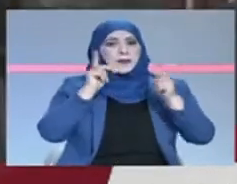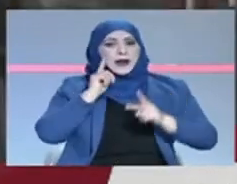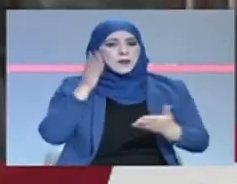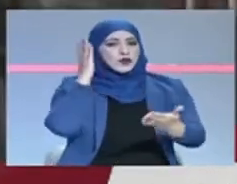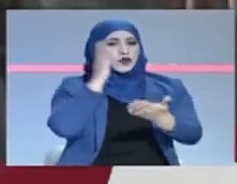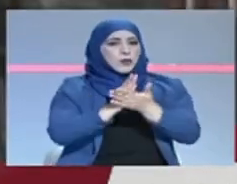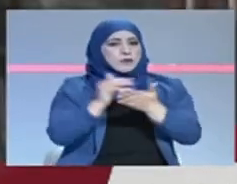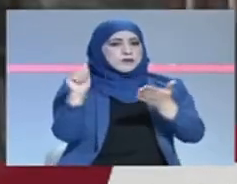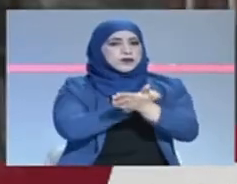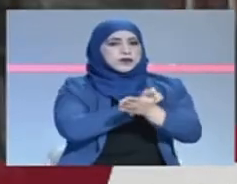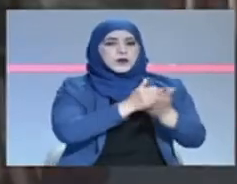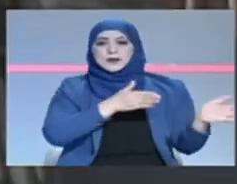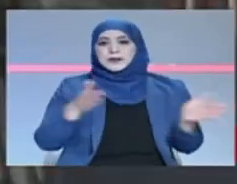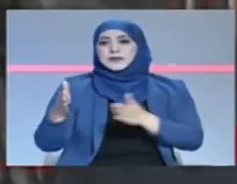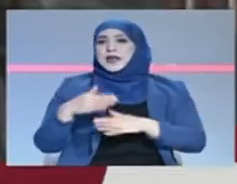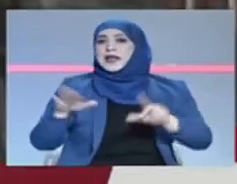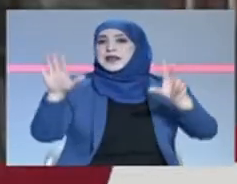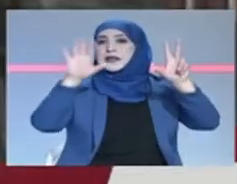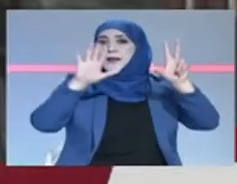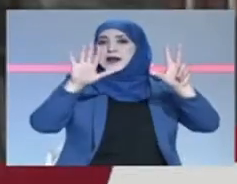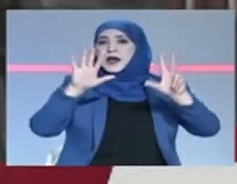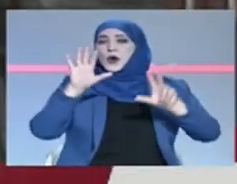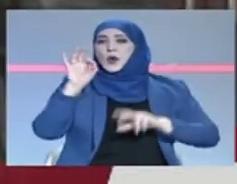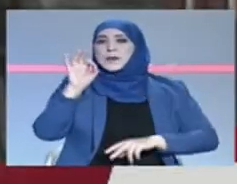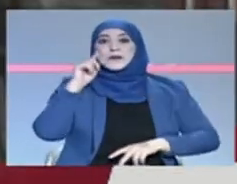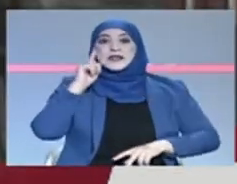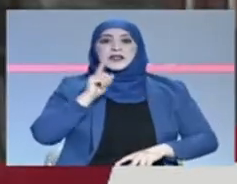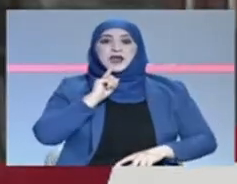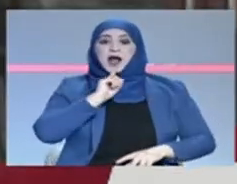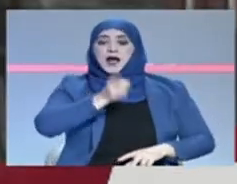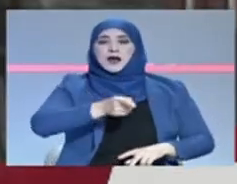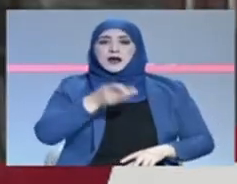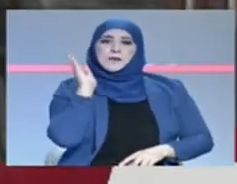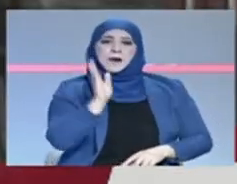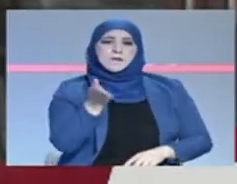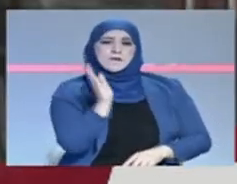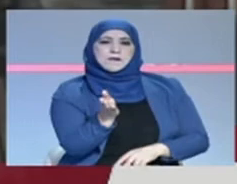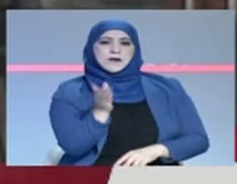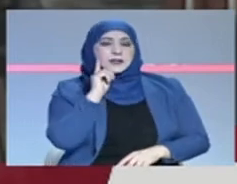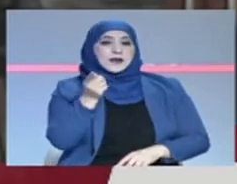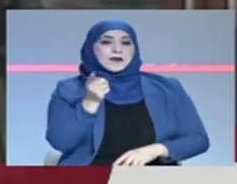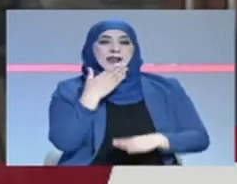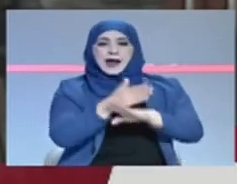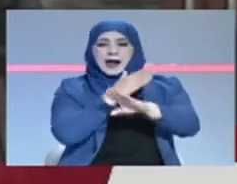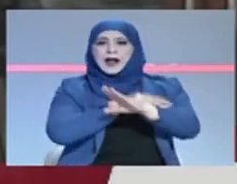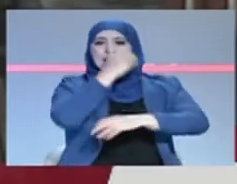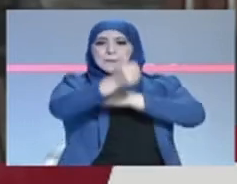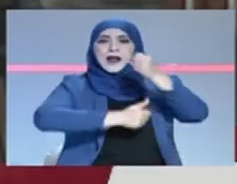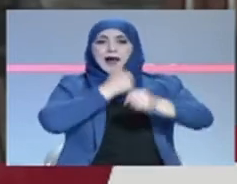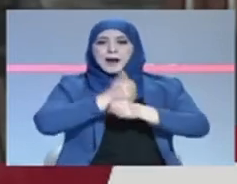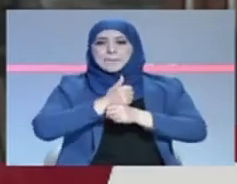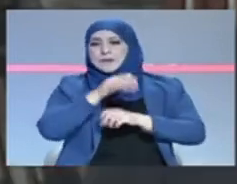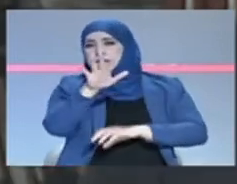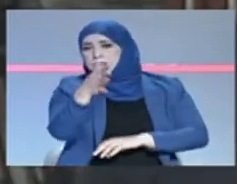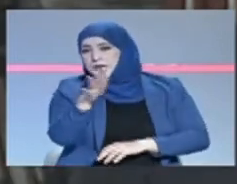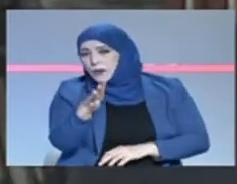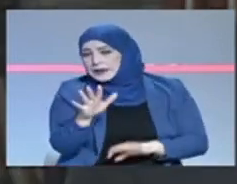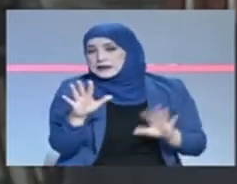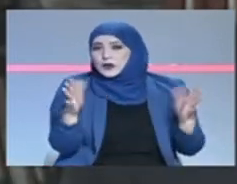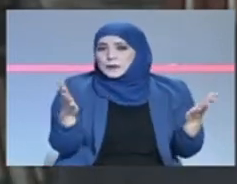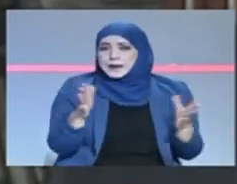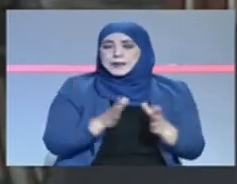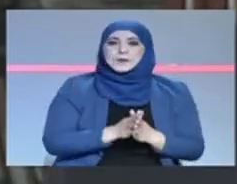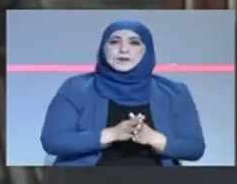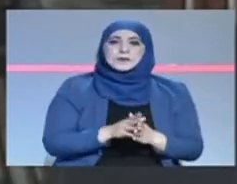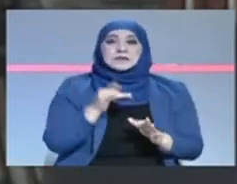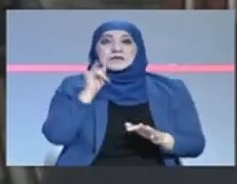لها. صدرنا 58 قرار تأديبي في أقل من عام، أي بمعدل